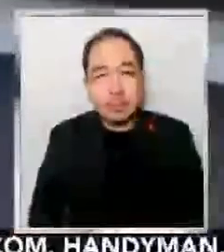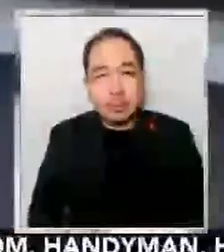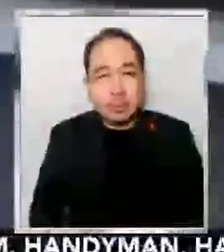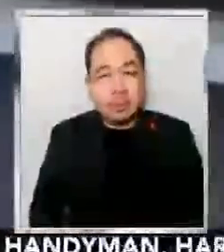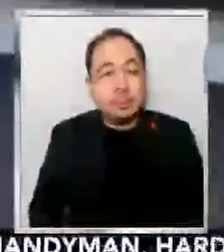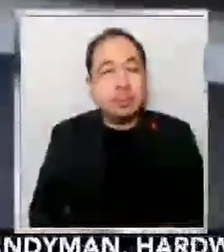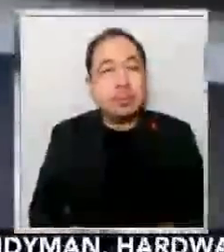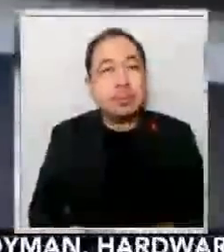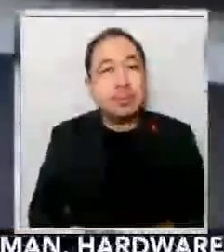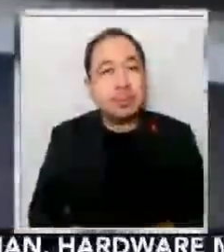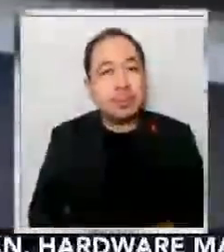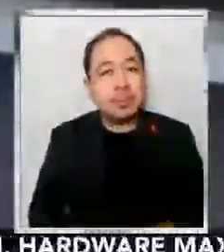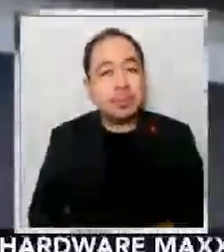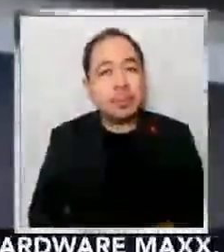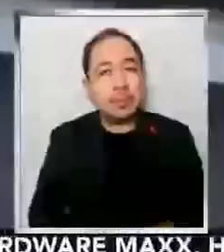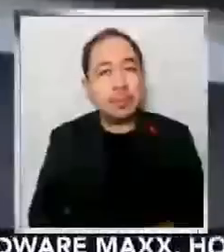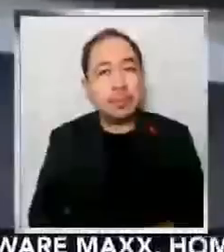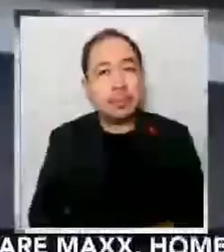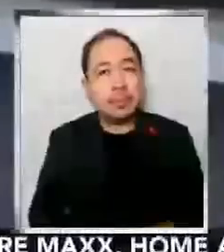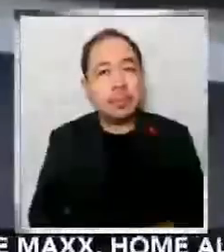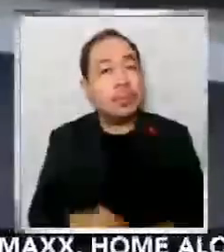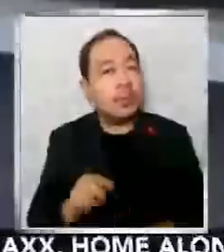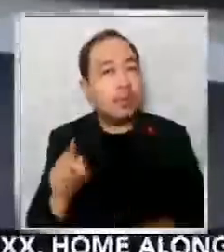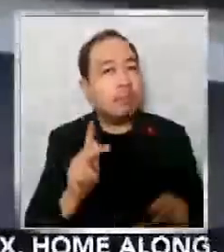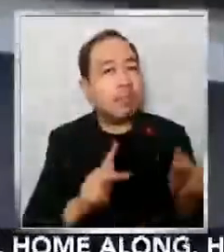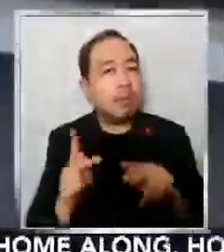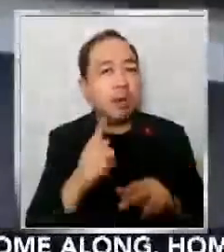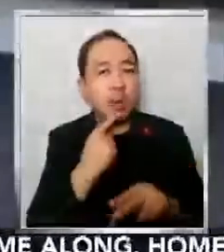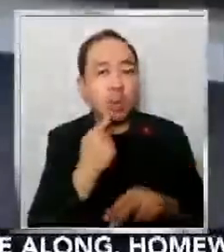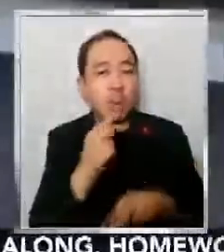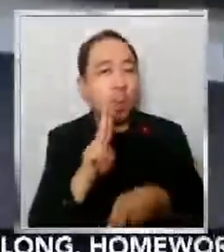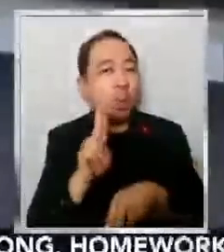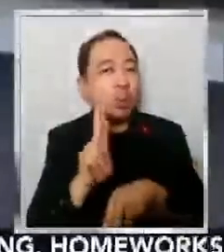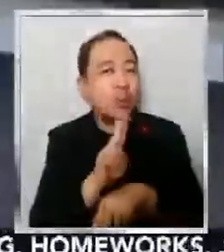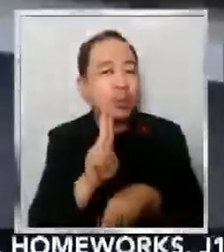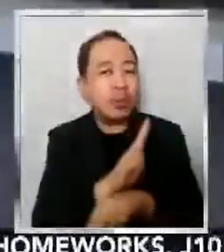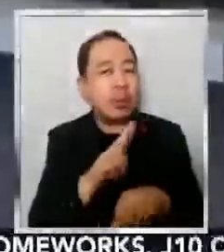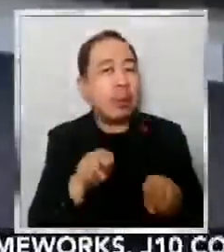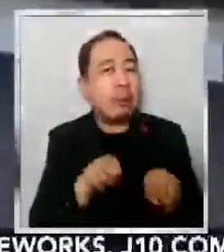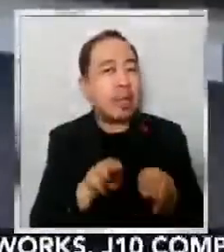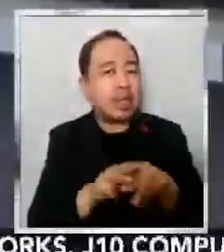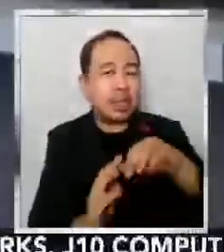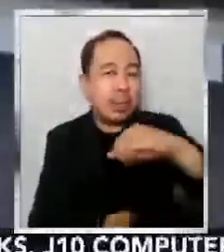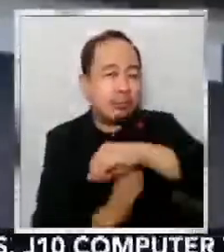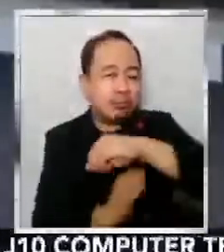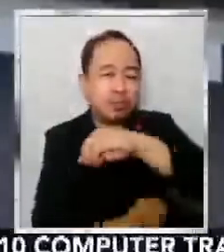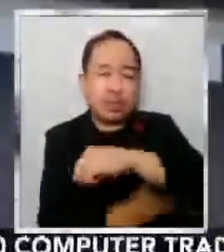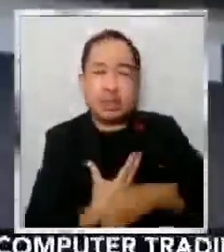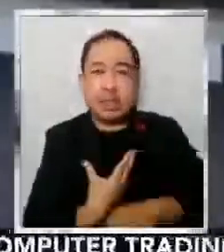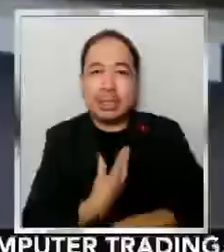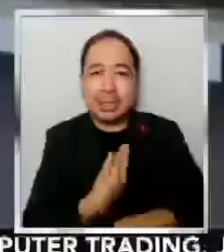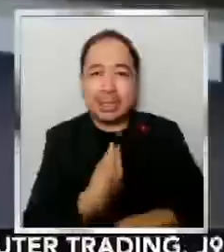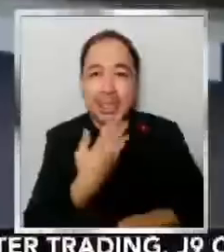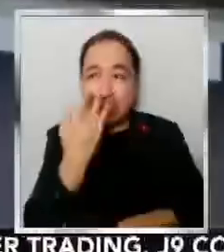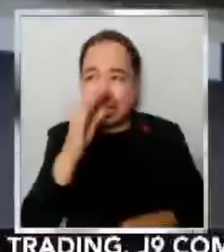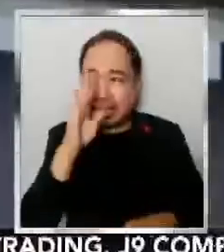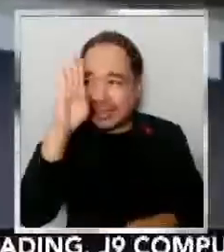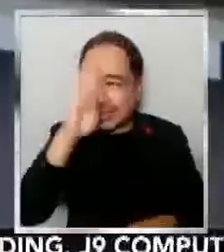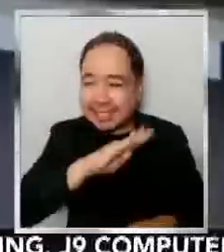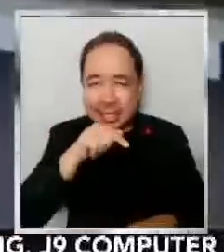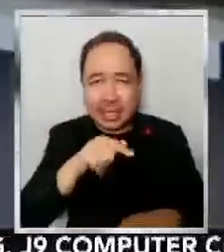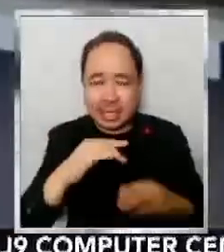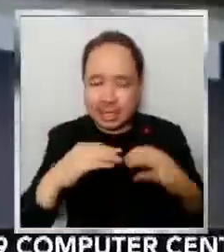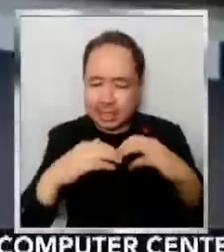Ikinabahala ng mga dumaraan sa Marikina Bridge ang nakitang bitak sa tulay. Sa ngayon, mga pag-ulan ang nakikitang dahilan ng